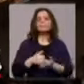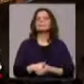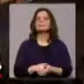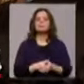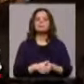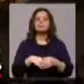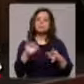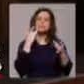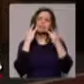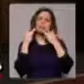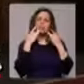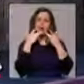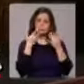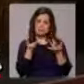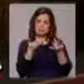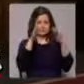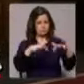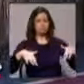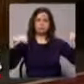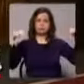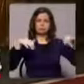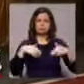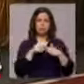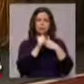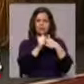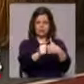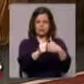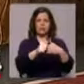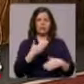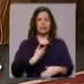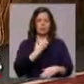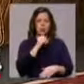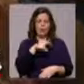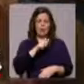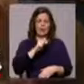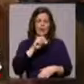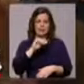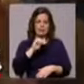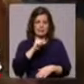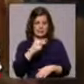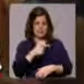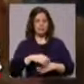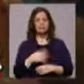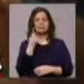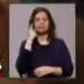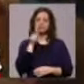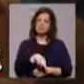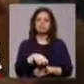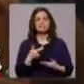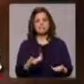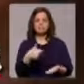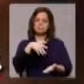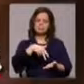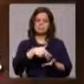No grande teatro de Donetsk, o líder do Partido da República de Donetsk, Alexander Zakarchenko, reapareceu em público depois dos